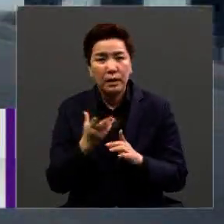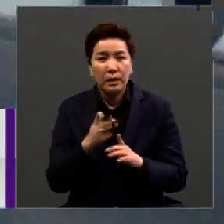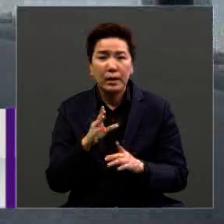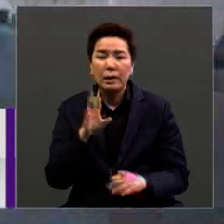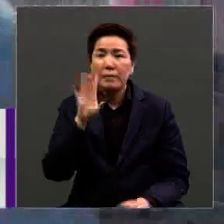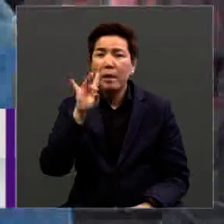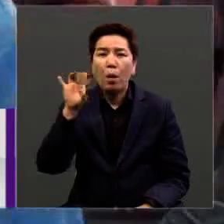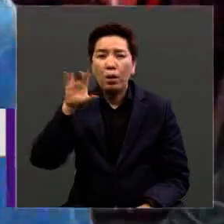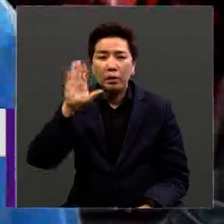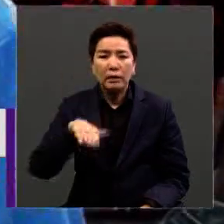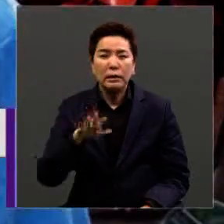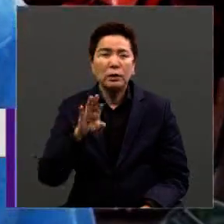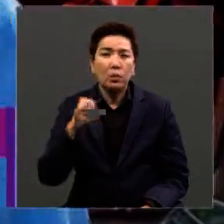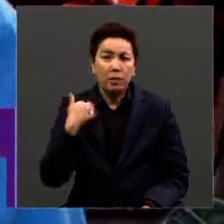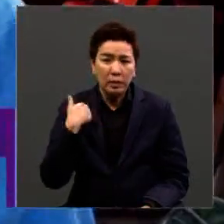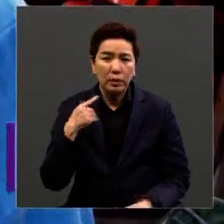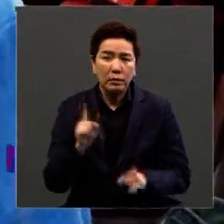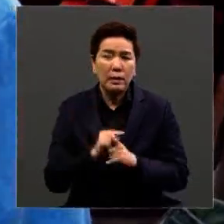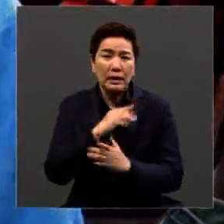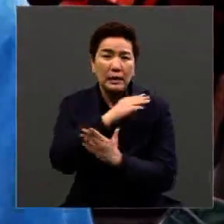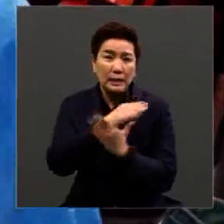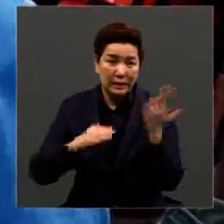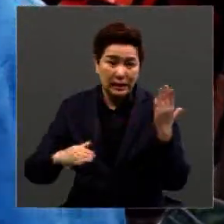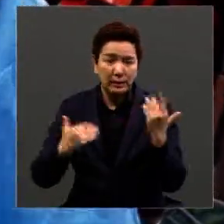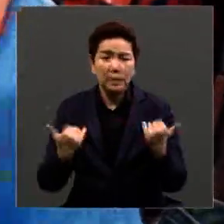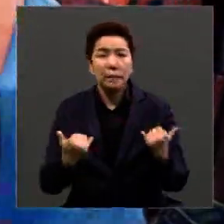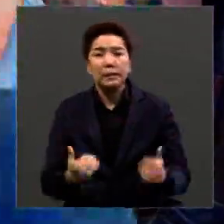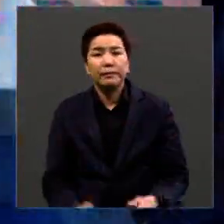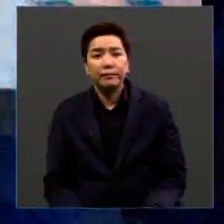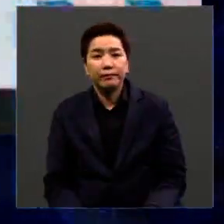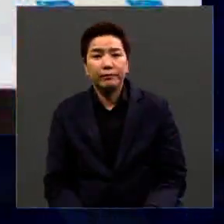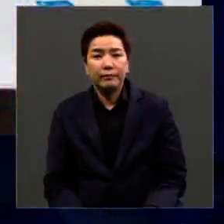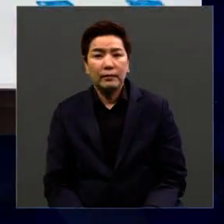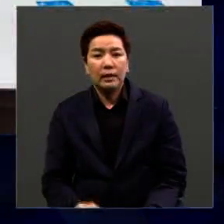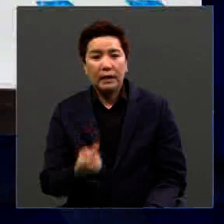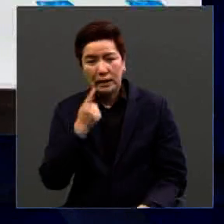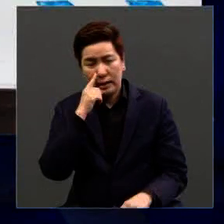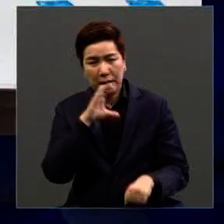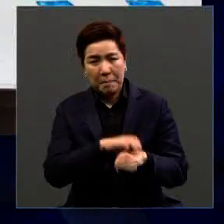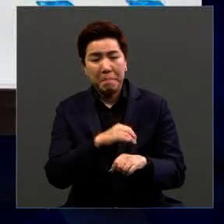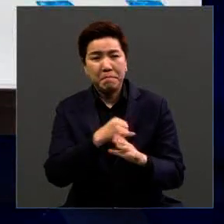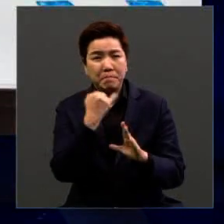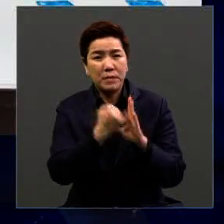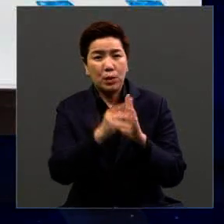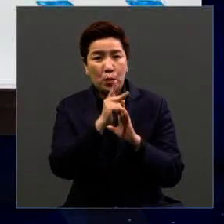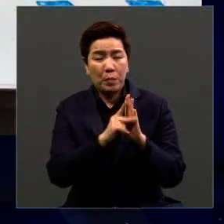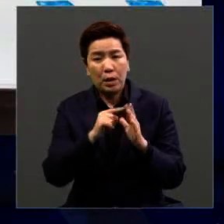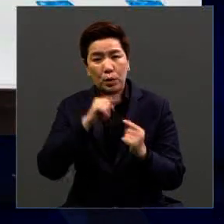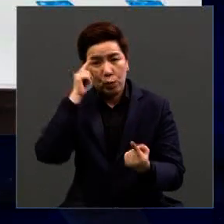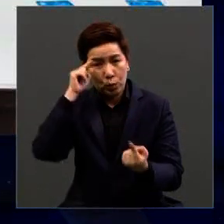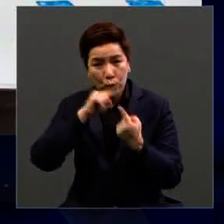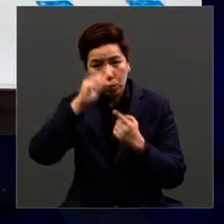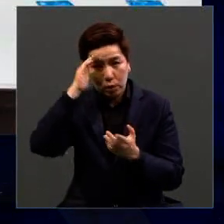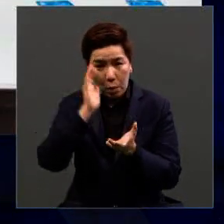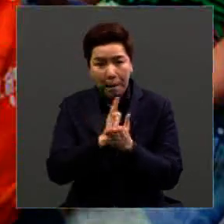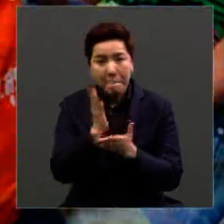400หายไปครึ่งเลยแหละ การกวาดล้างวินเถื่อนในพื้นที่สถานีตำรวจนครบาล